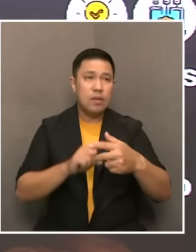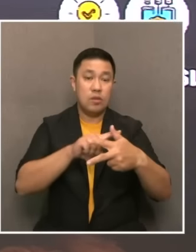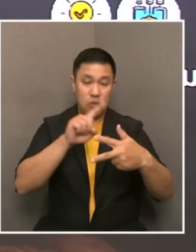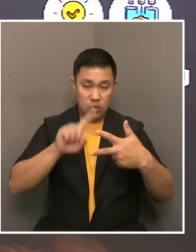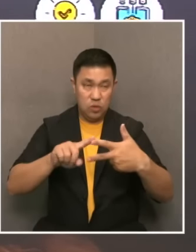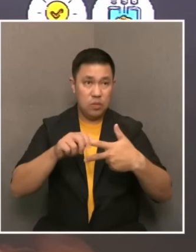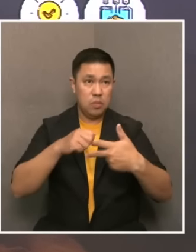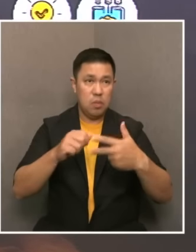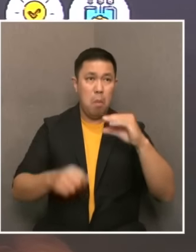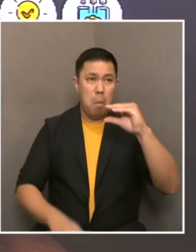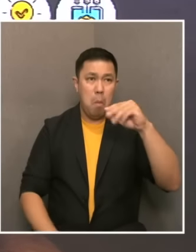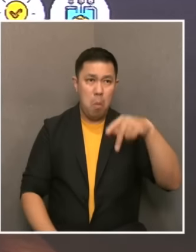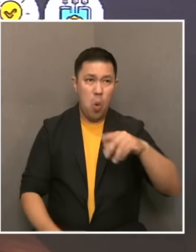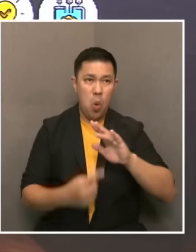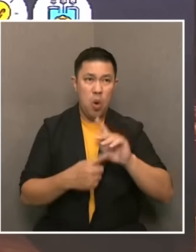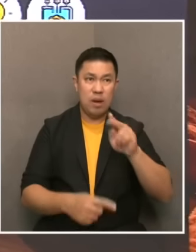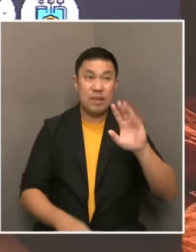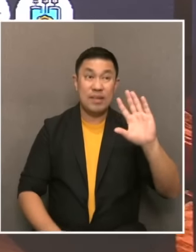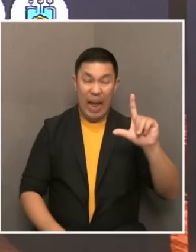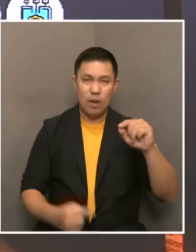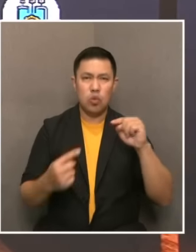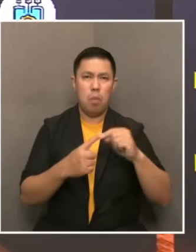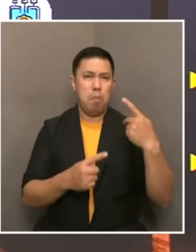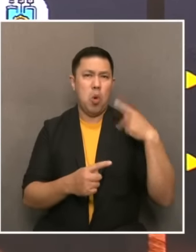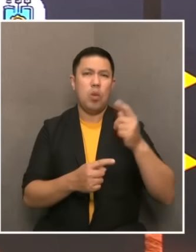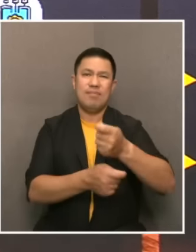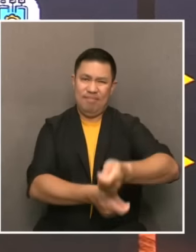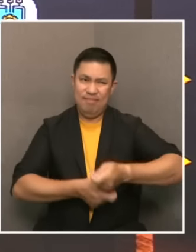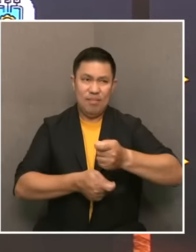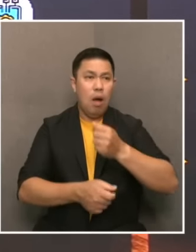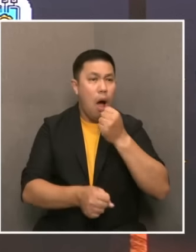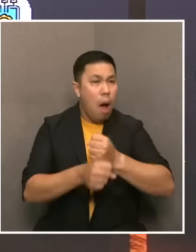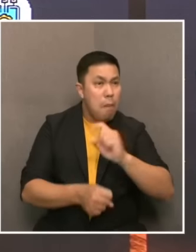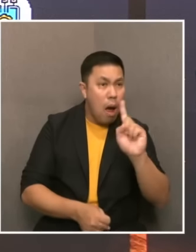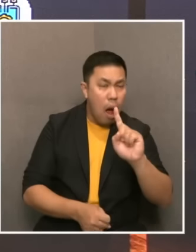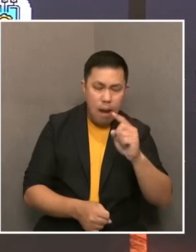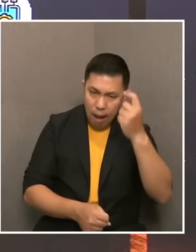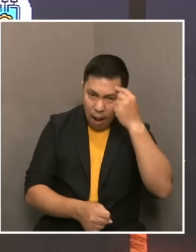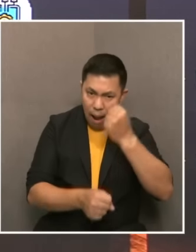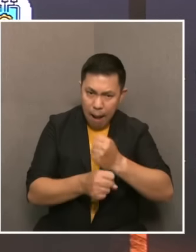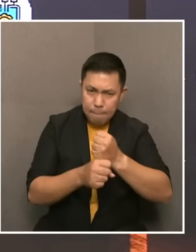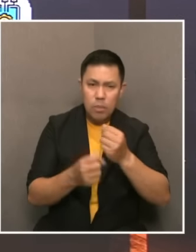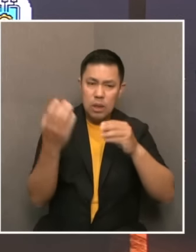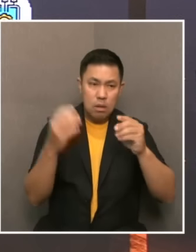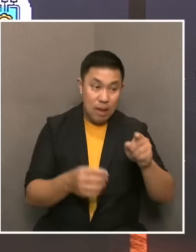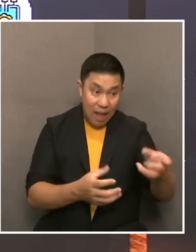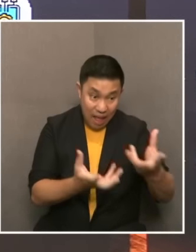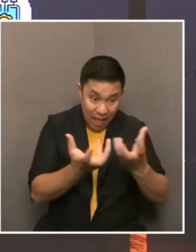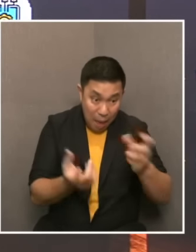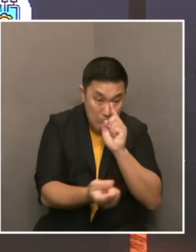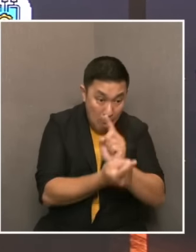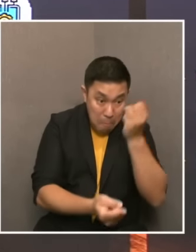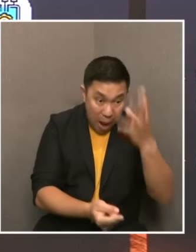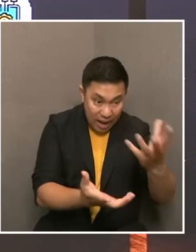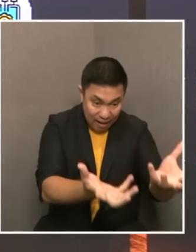อันนี้ก็จะมีค่ามากสำหรับภาคการเกษตรนะครับเพราะว่าเขาจะสามารถนำไปใช้เป็นวัตถุดิบตั้งต้นในการผลิตปุ๋ยแปลว่าถ้าเกิดว่าเราเจอเยอะ